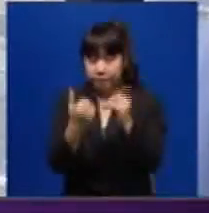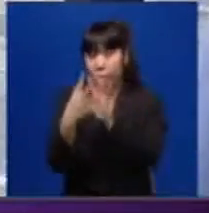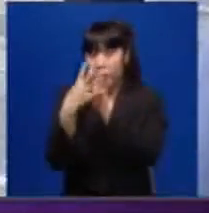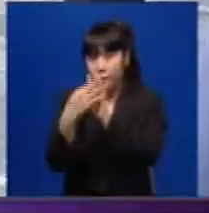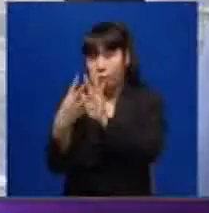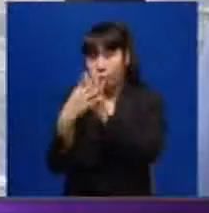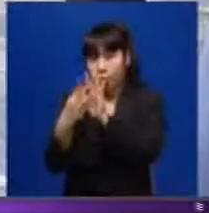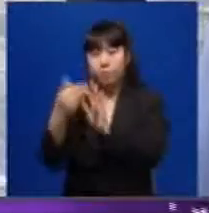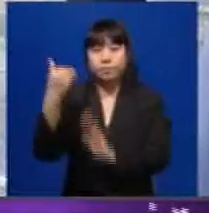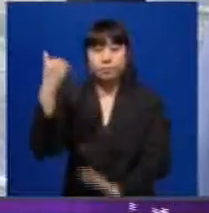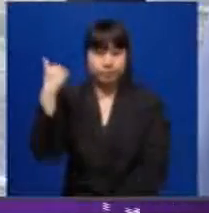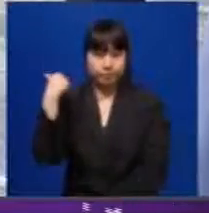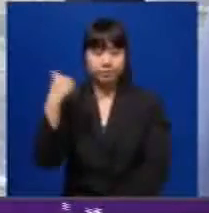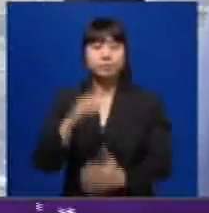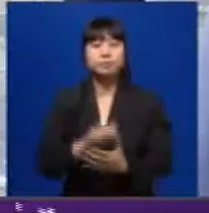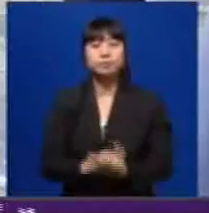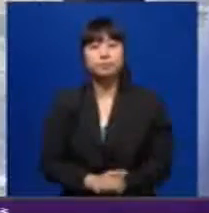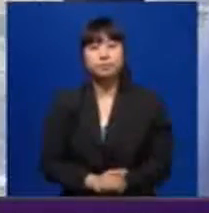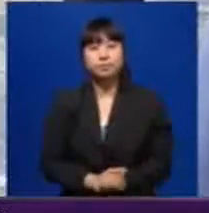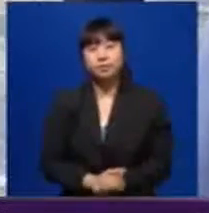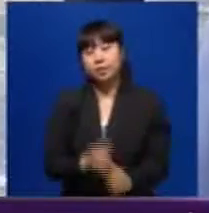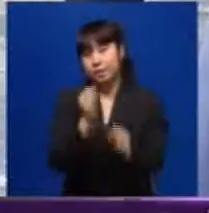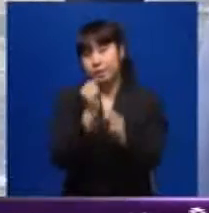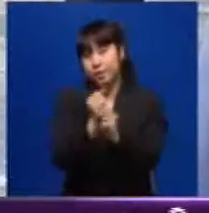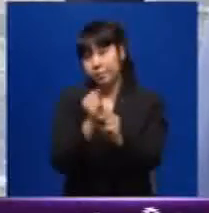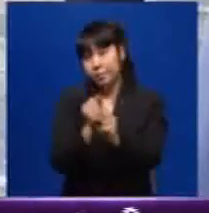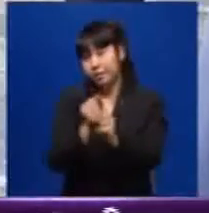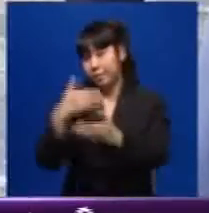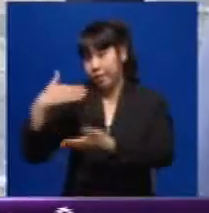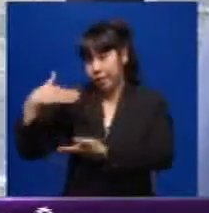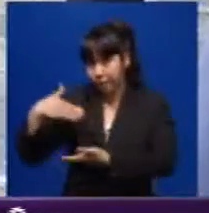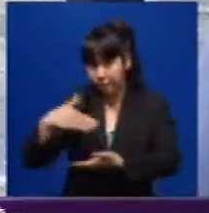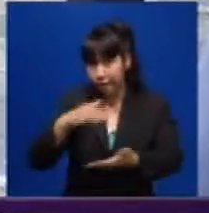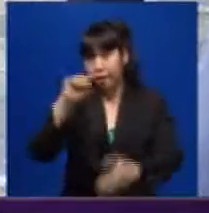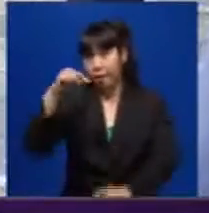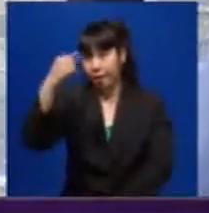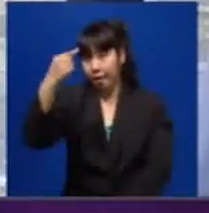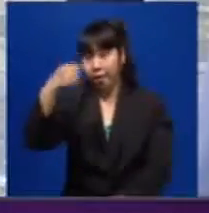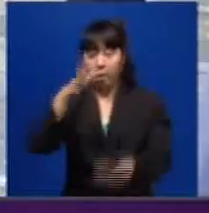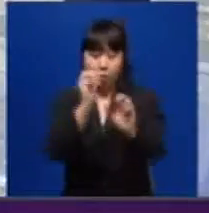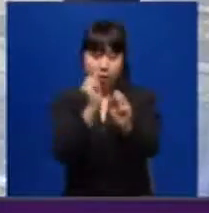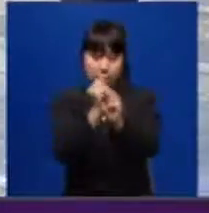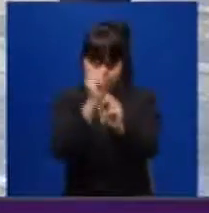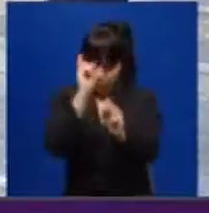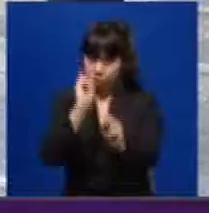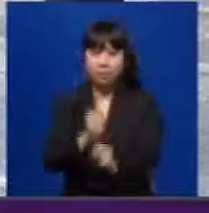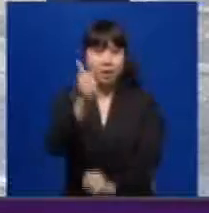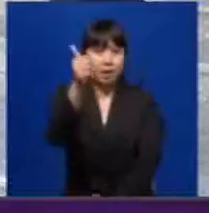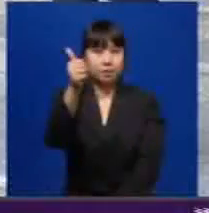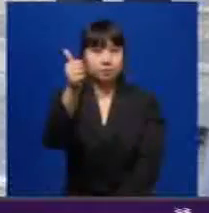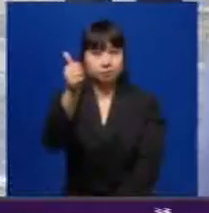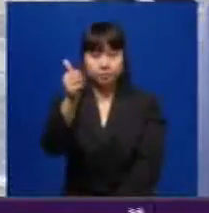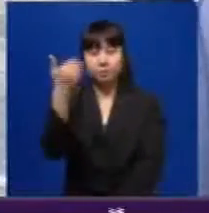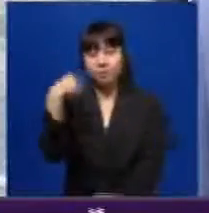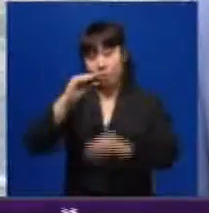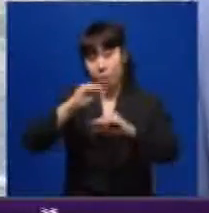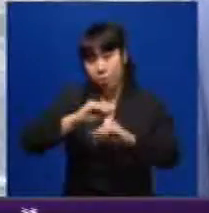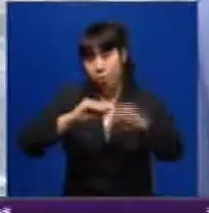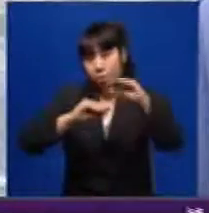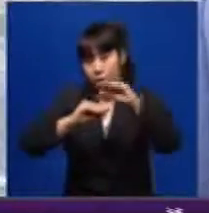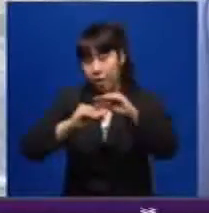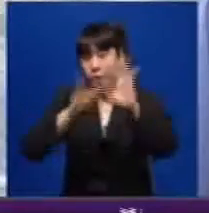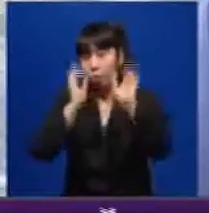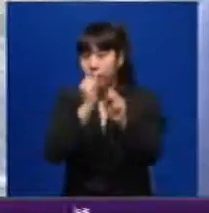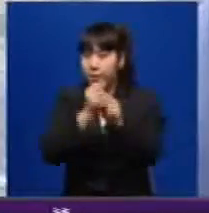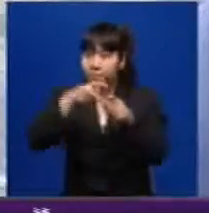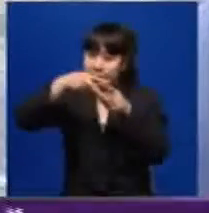ยเพราะว่าเมื่องานระยะที่1ออกไปปุ๊บเนี่ยเจ้าหน้าที่ปฏิบัติก็ต้องทำงานได้เรามีโครงการอบรมให้ความรู้กับ